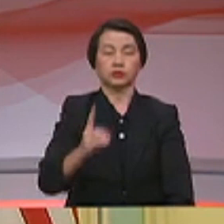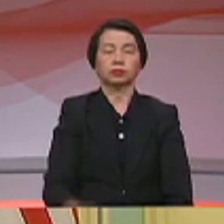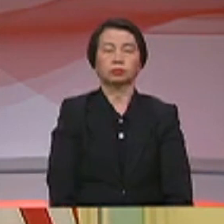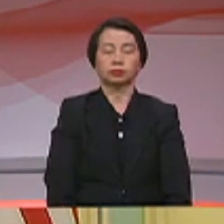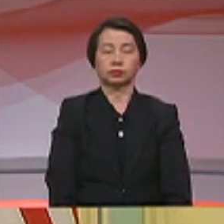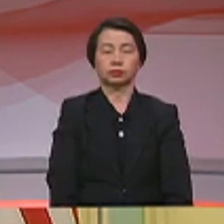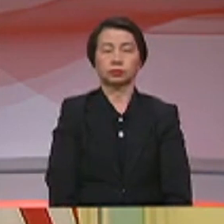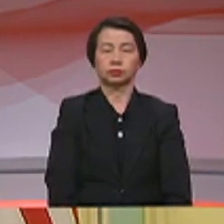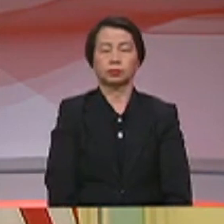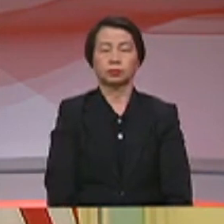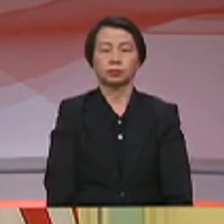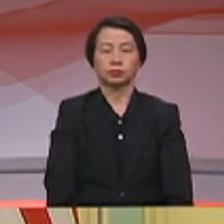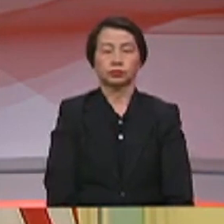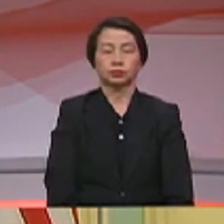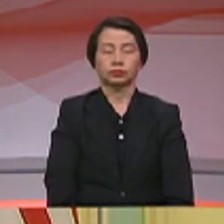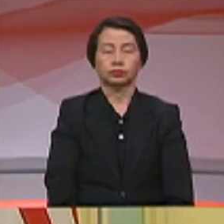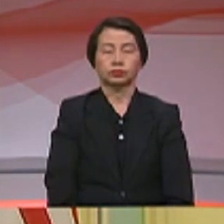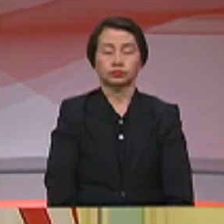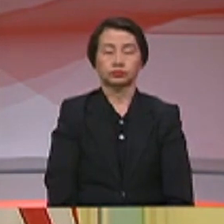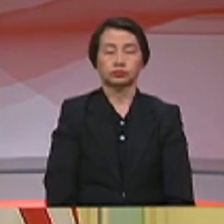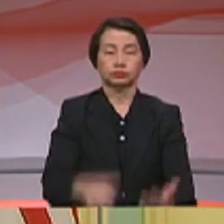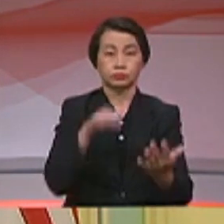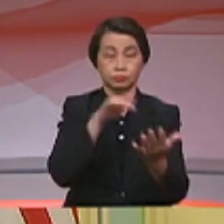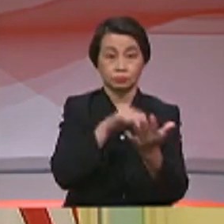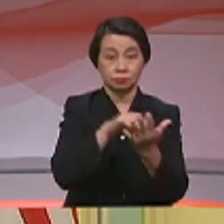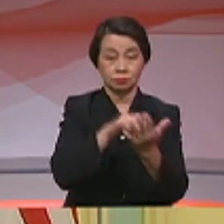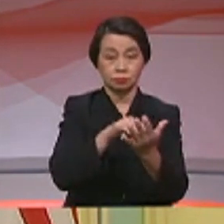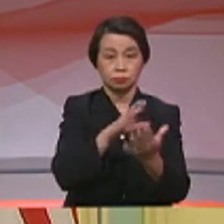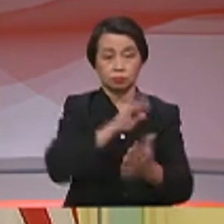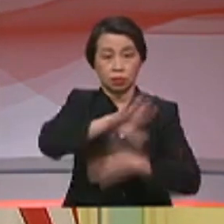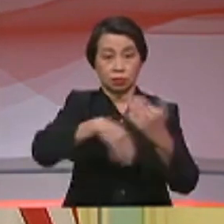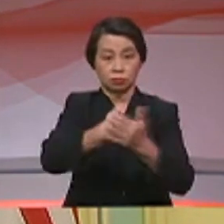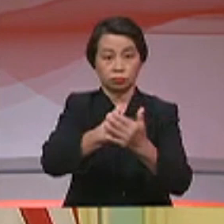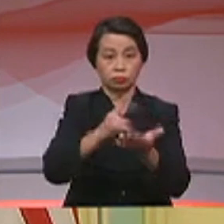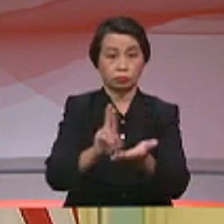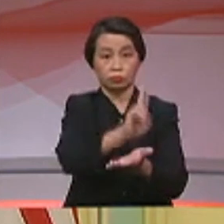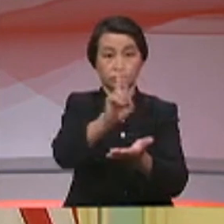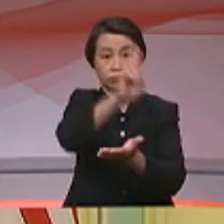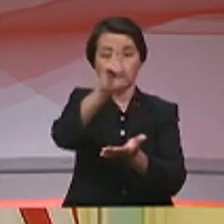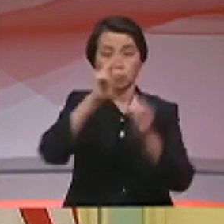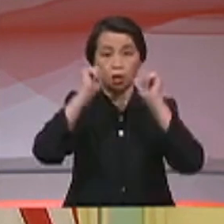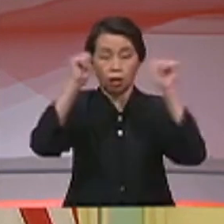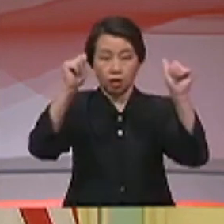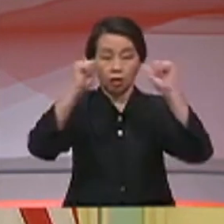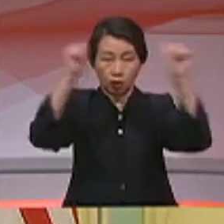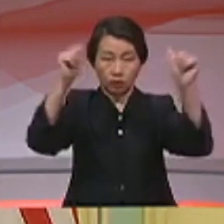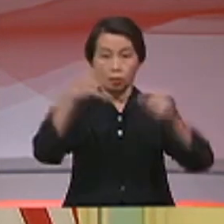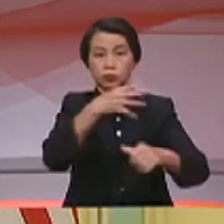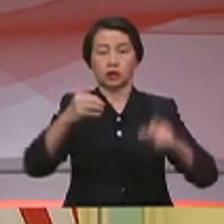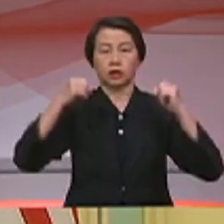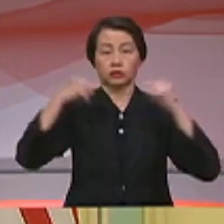ini. Sesi pengajian dan semua institusi pengajian tinggi awam dan swasta